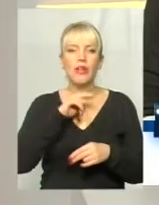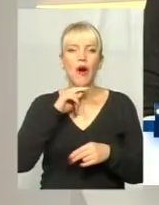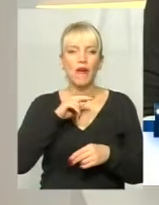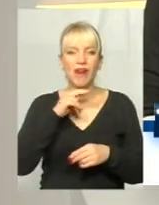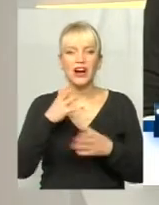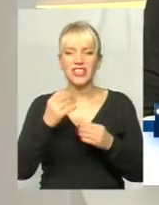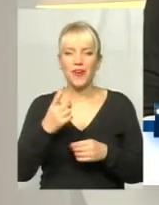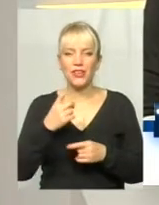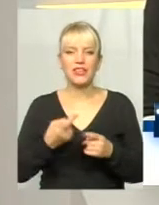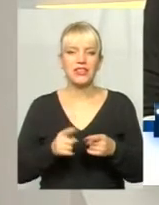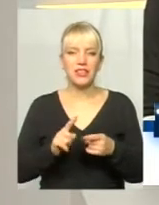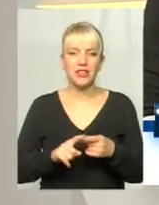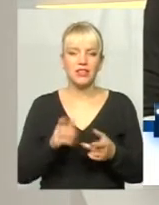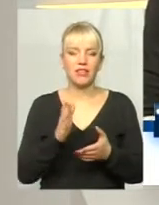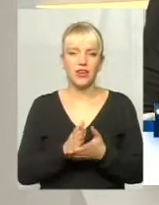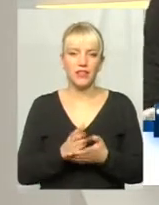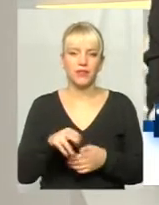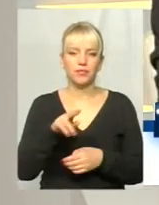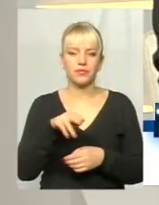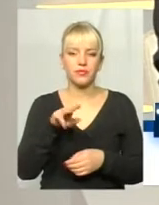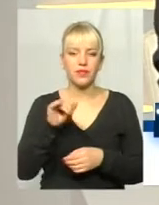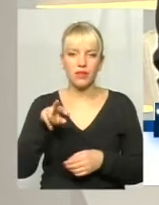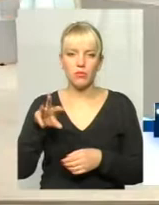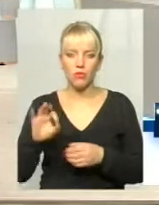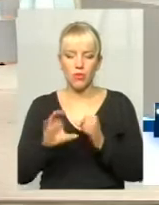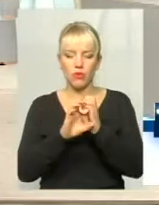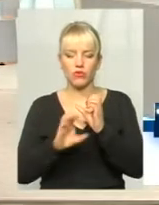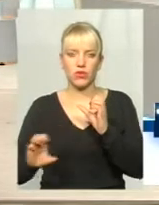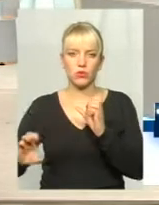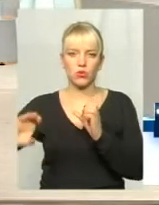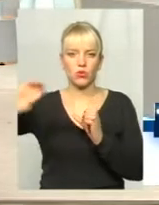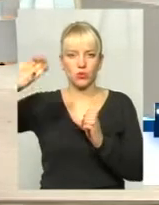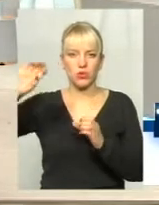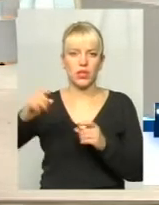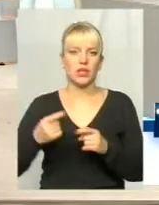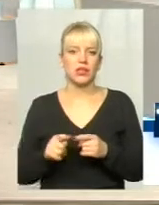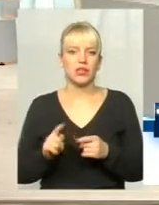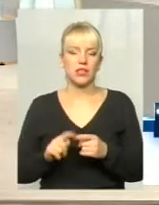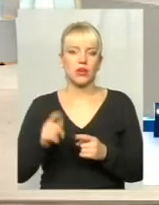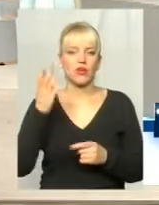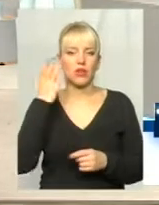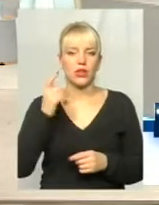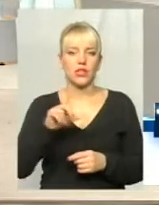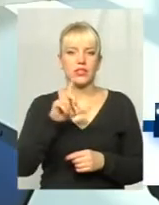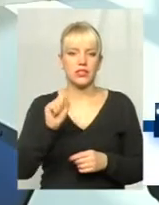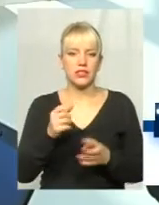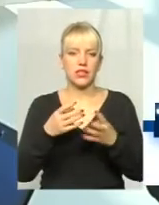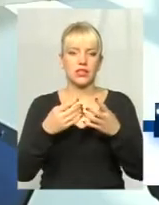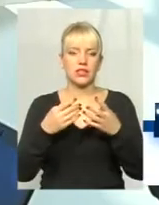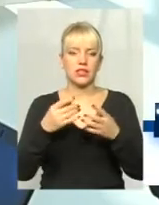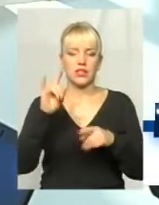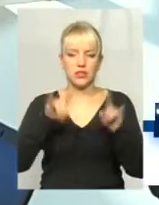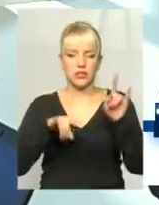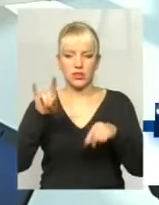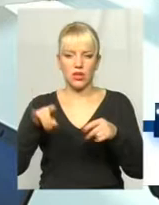них є димововідні труби, особливо це парапетних котлів, коли засклені лоджії і біля них